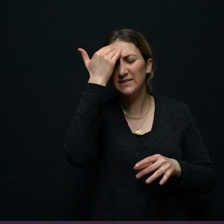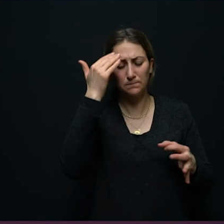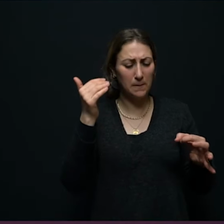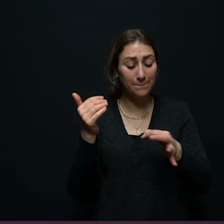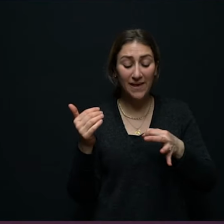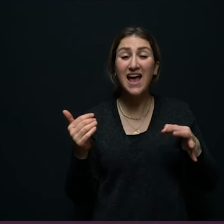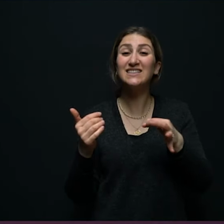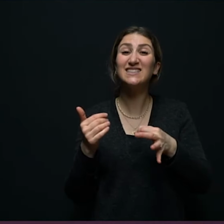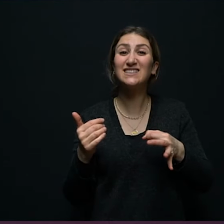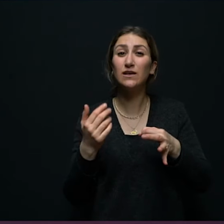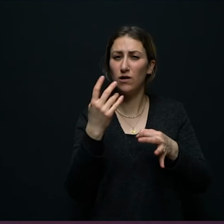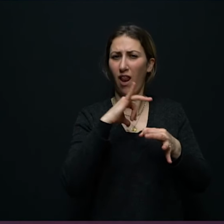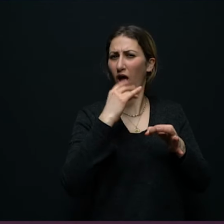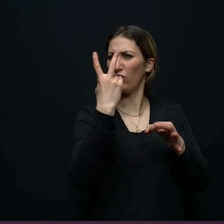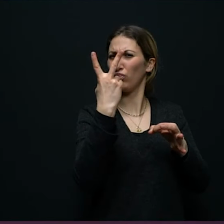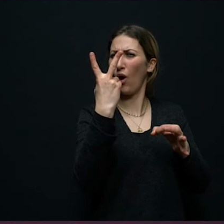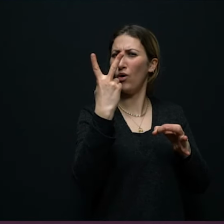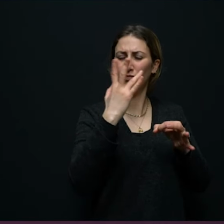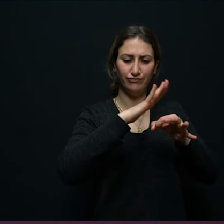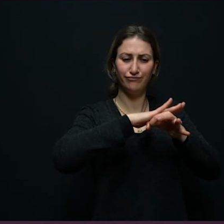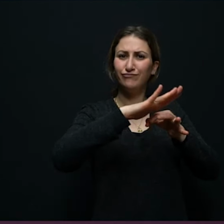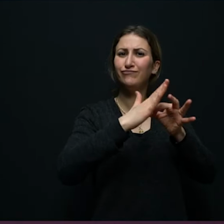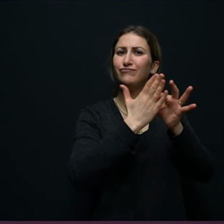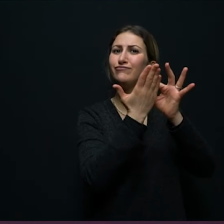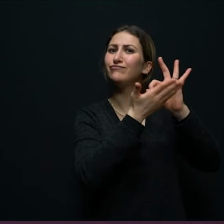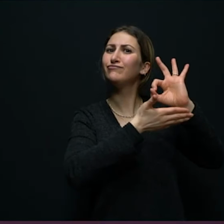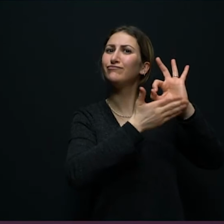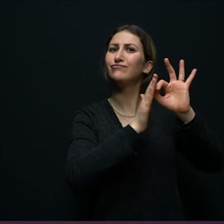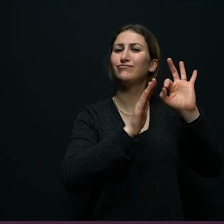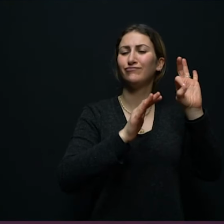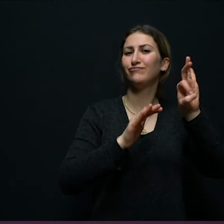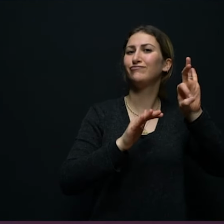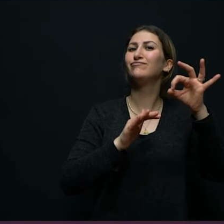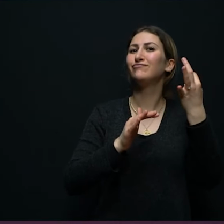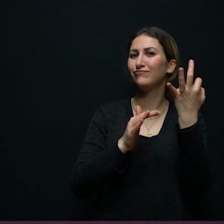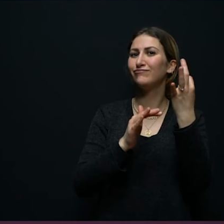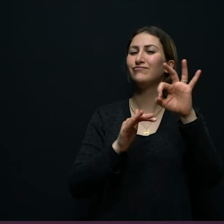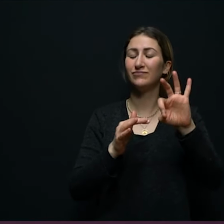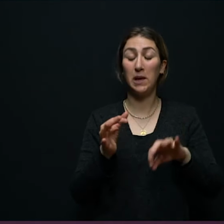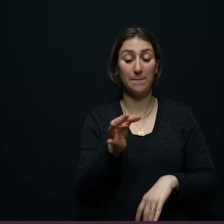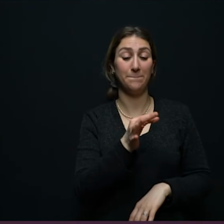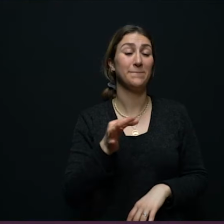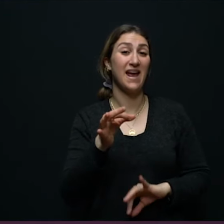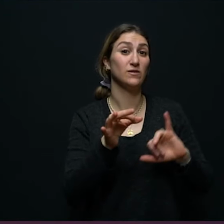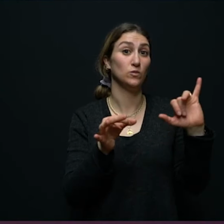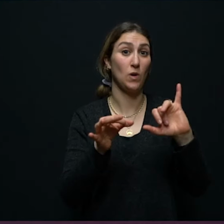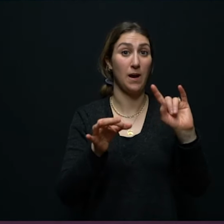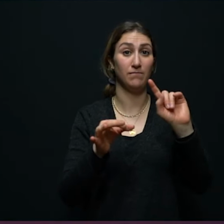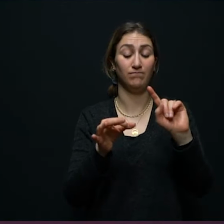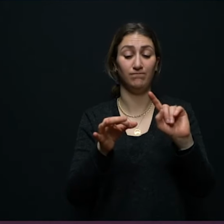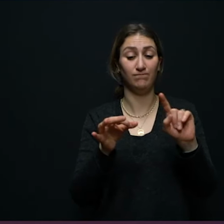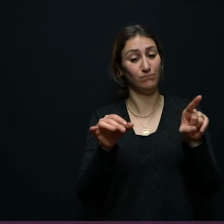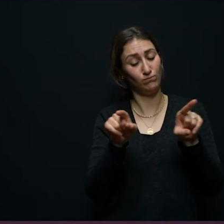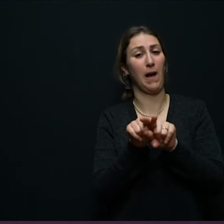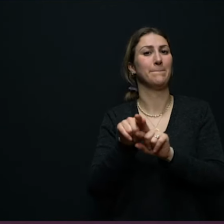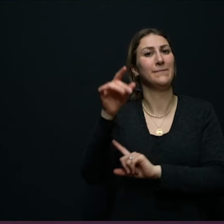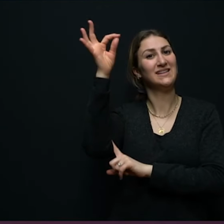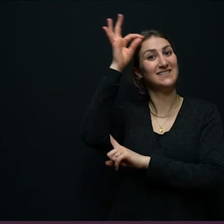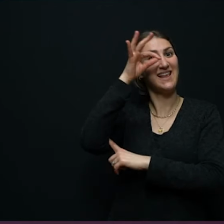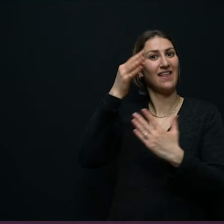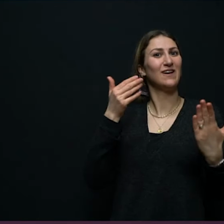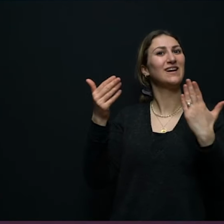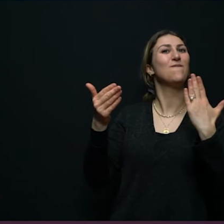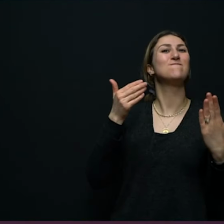la sainteté présente deux facettes la première de ces facettes c'est la mise à part la mise à part